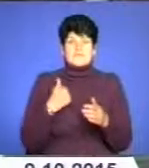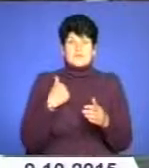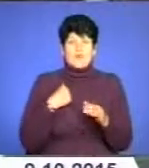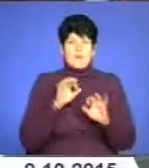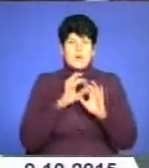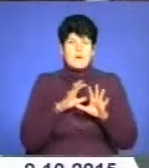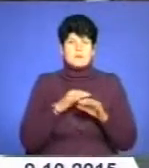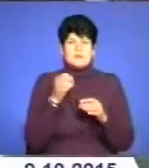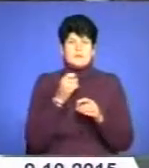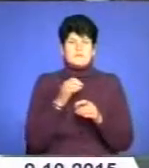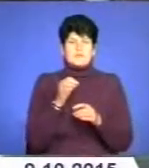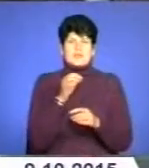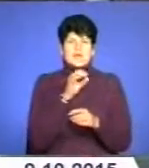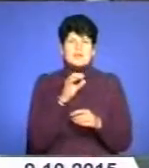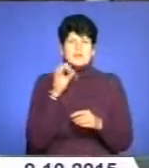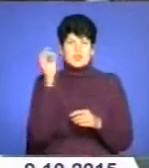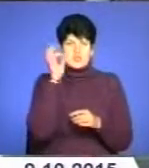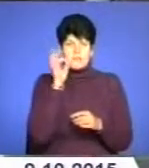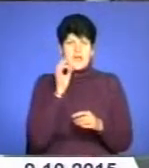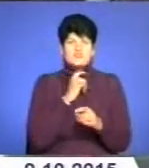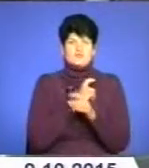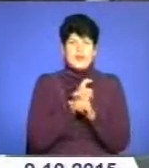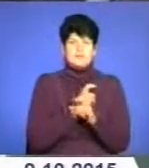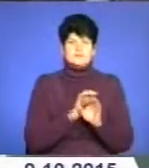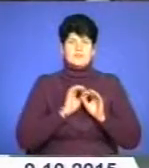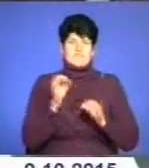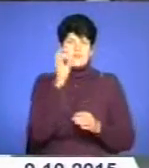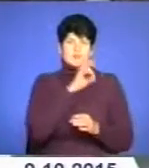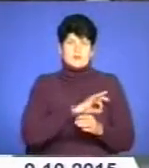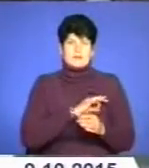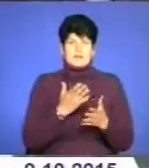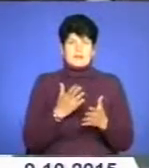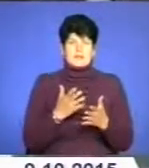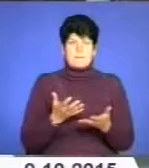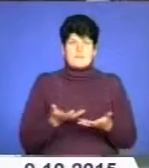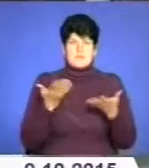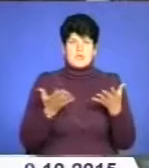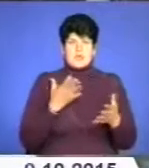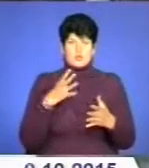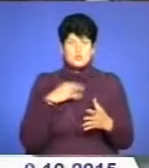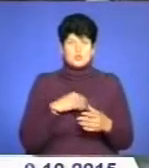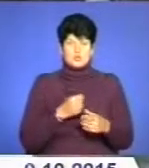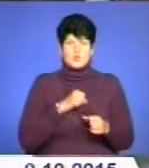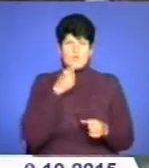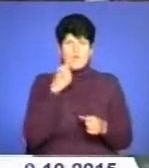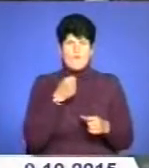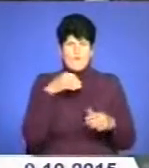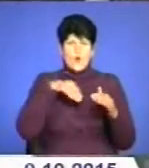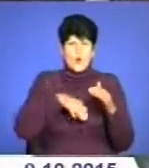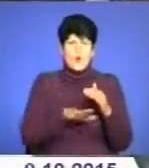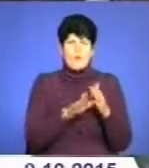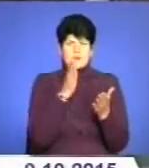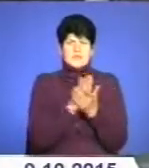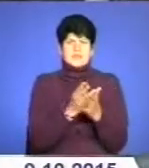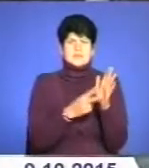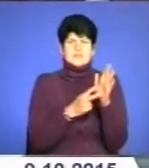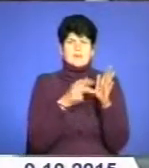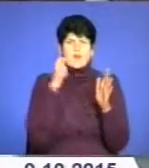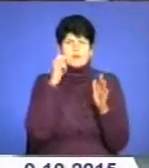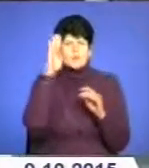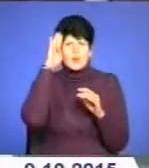і Австрії використовувала ці фотографії для підняття духу дорослих солдат. От дивіться, от в окопах воює семирічний